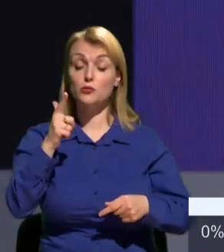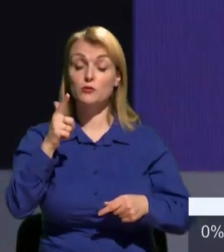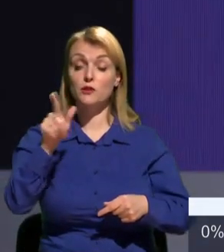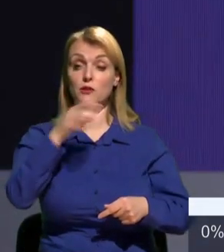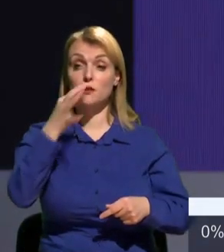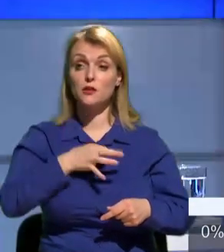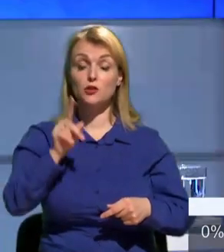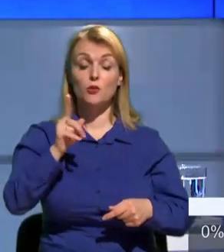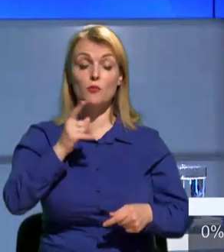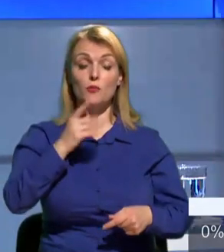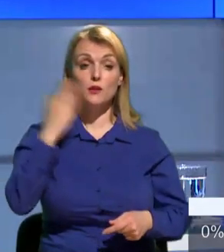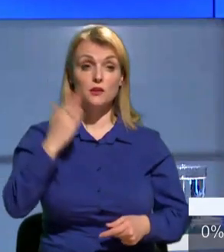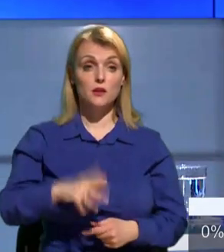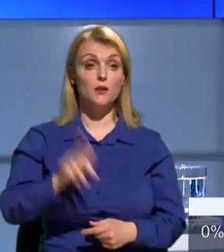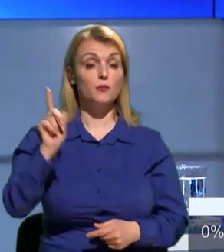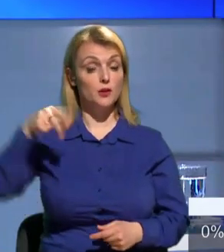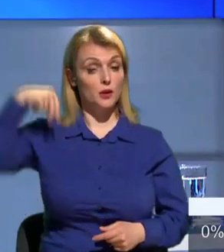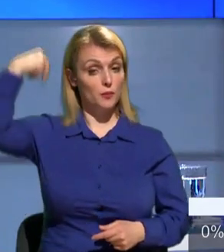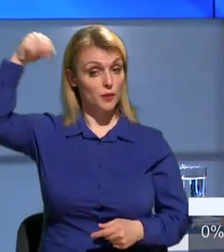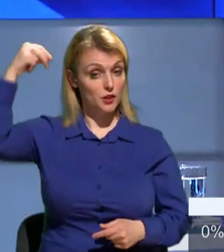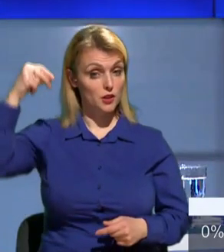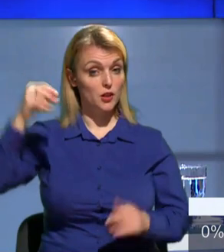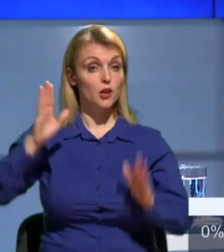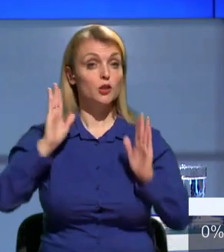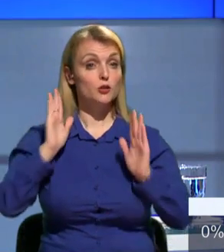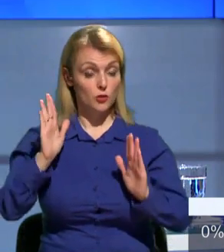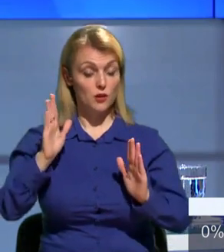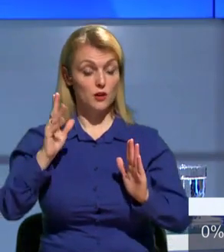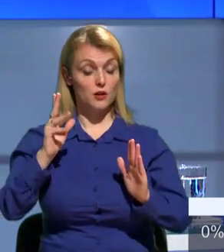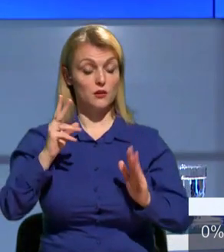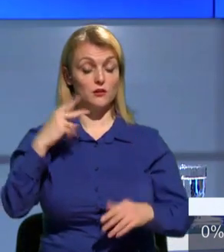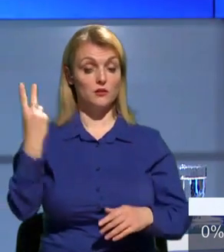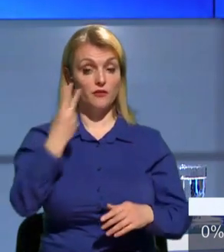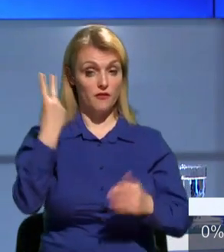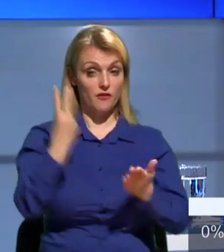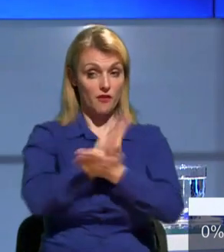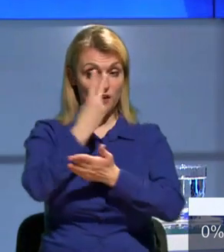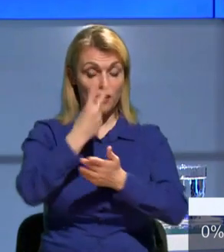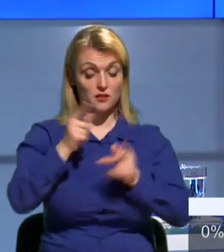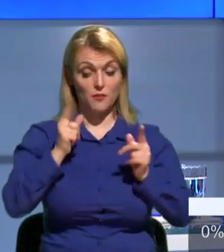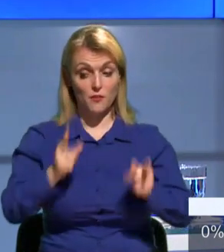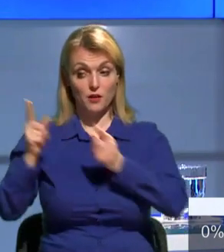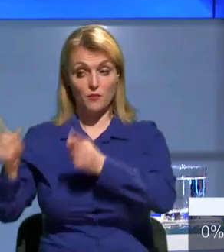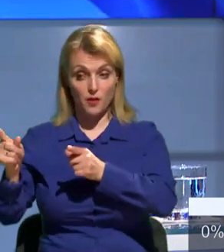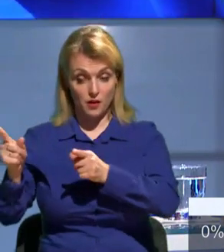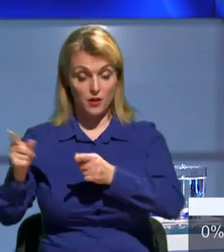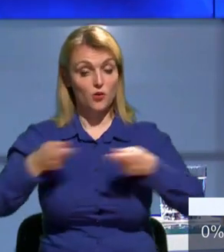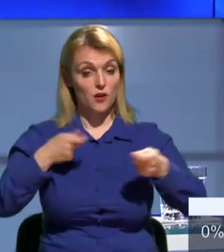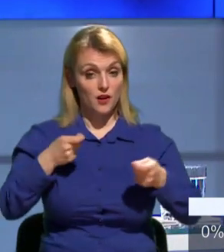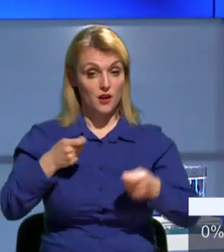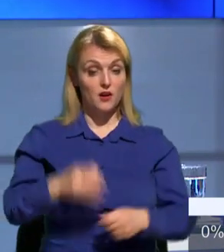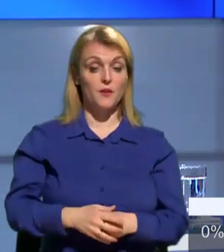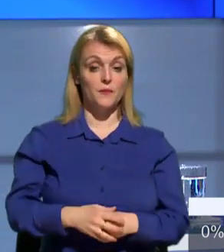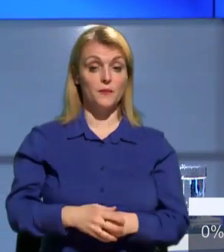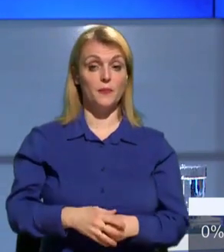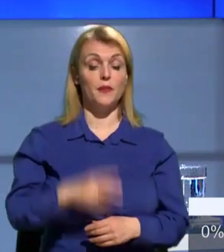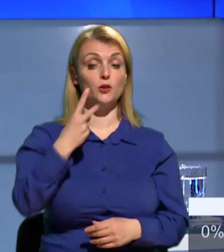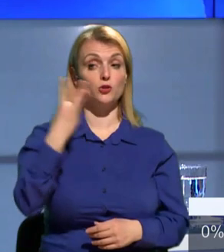Dodon? Pentru că președintele poate să aibă doar două mandate consecutive. Și primul mandat care expiră pe data de 23